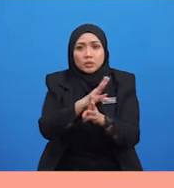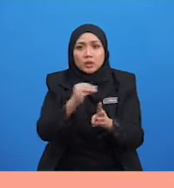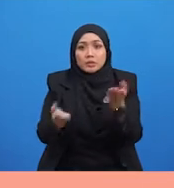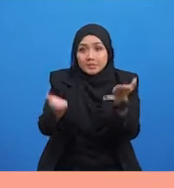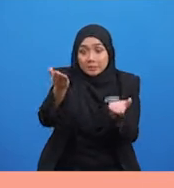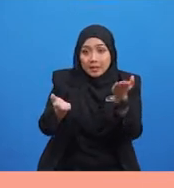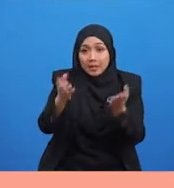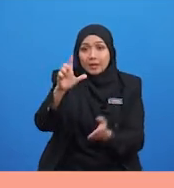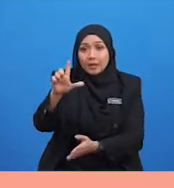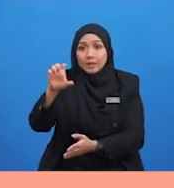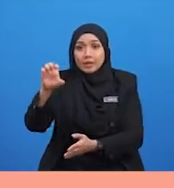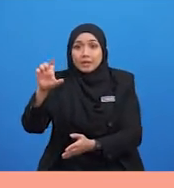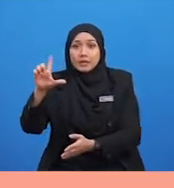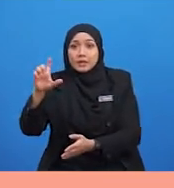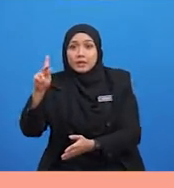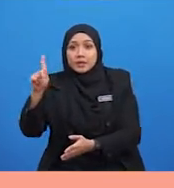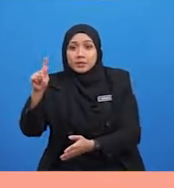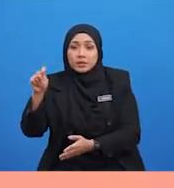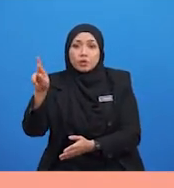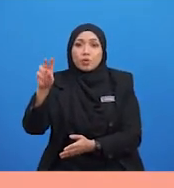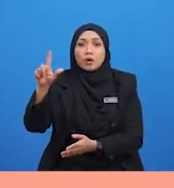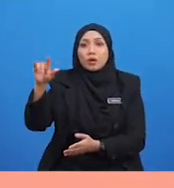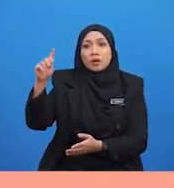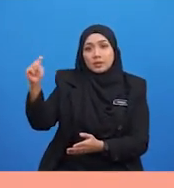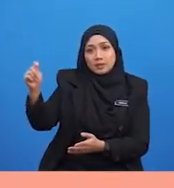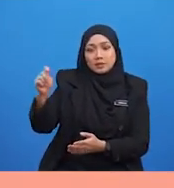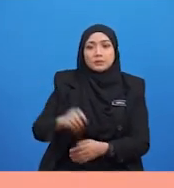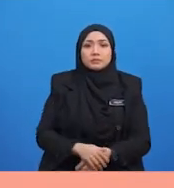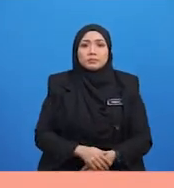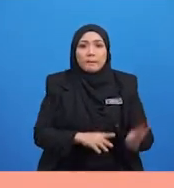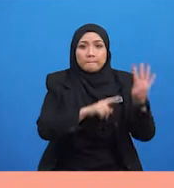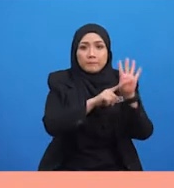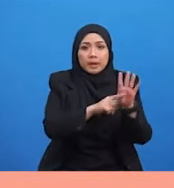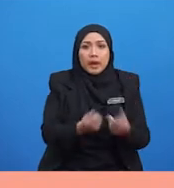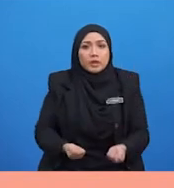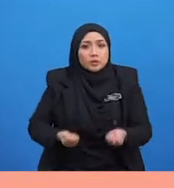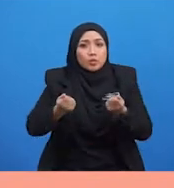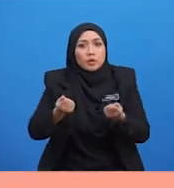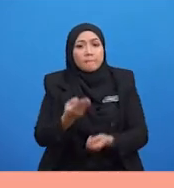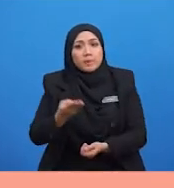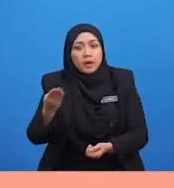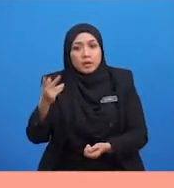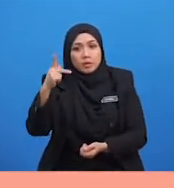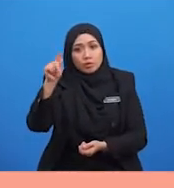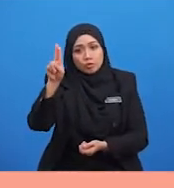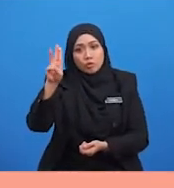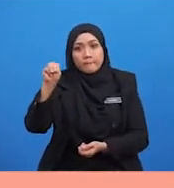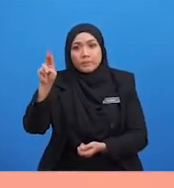Keempat, mengangkut bahan kumur. Kelima, untuk fungsi deria.